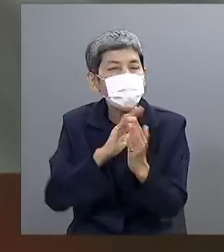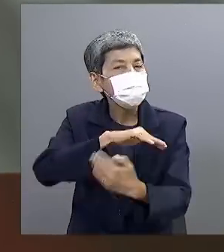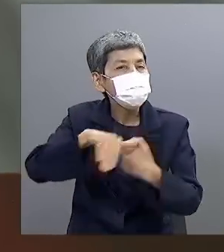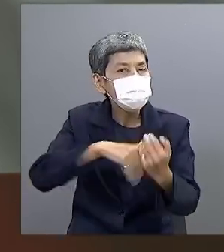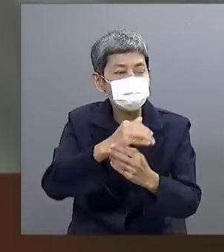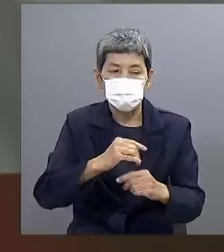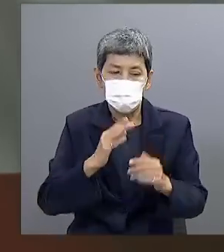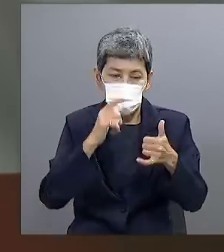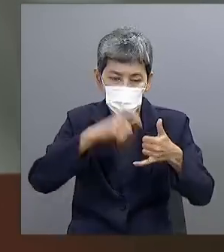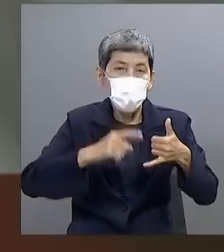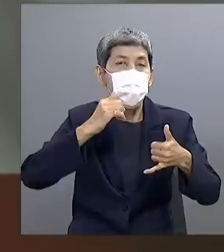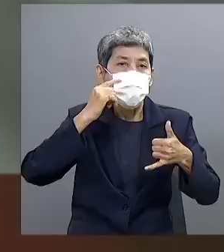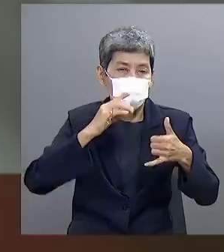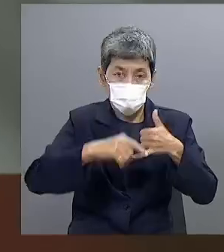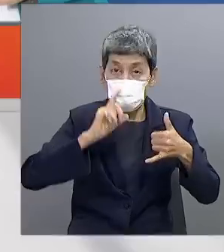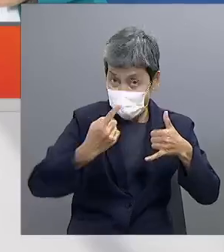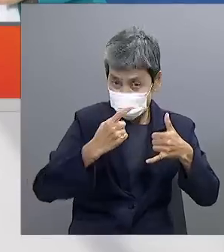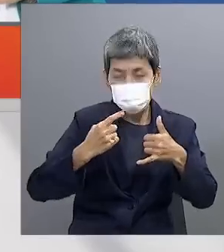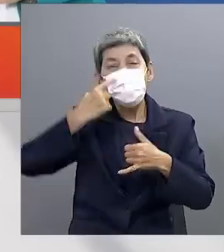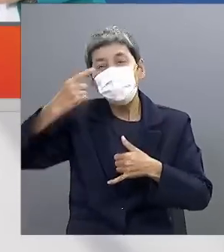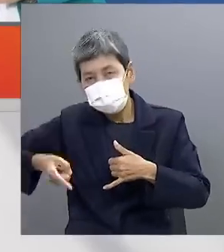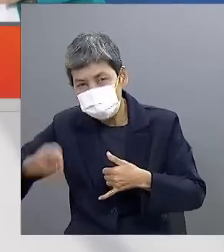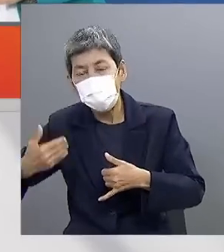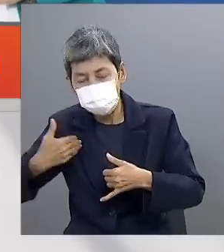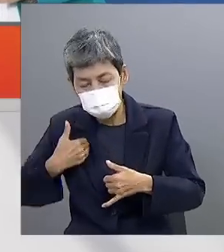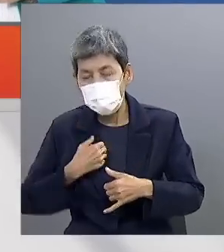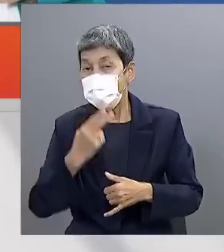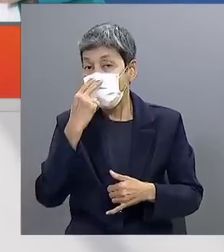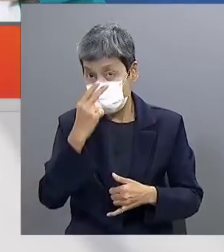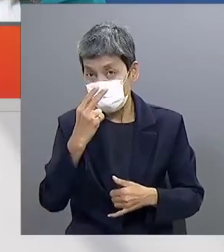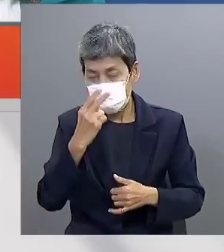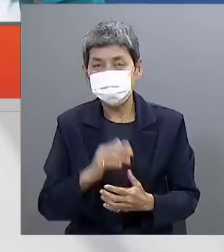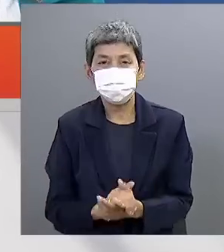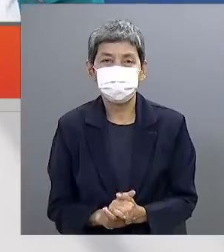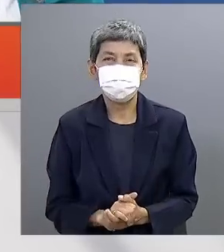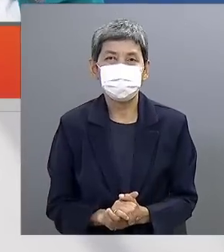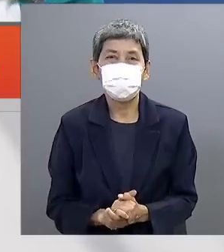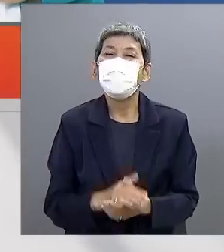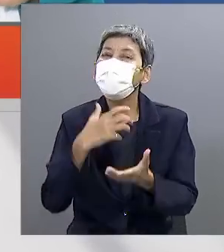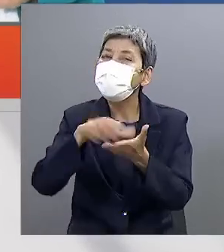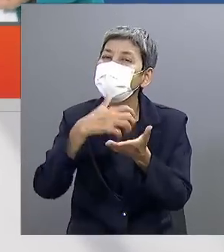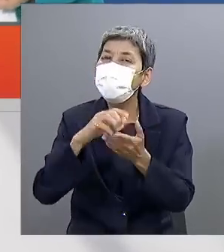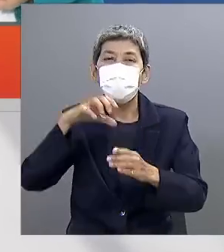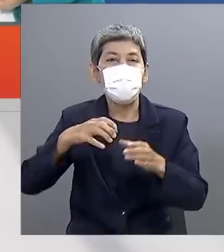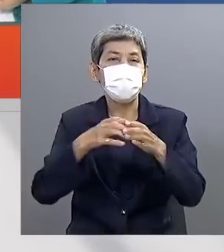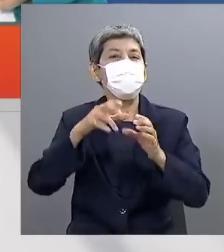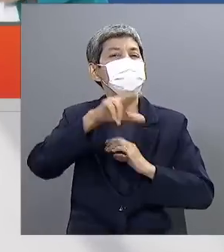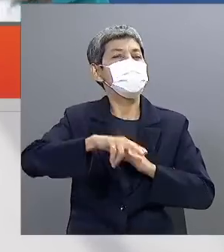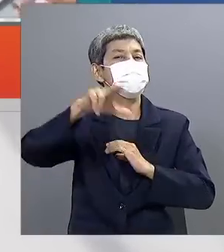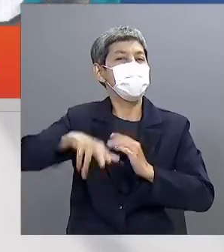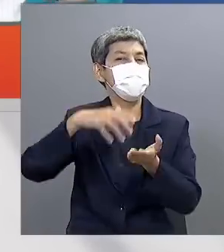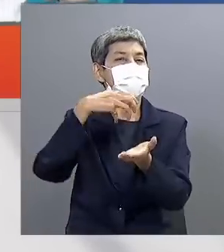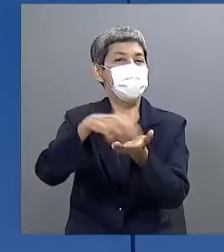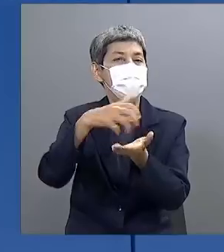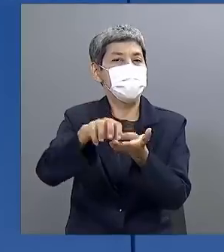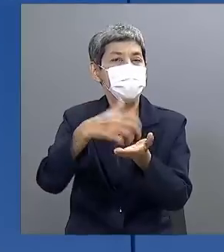าเก่าแล้วก็แชมป์เดิมค่ะติดตามรายละเอียดกับคุณยานีไหว้ครูรายงานสดจากพรรคเพื่อไทยค่ะ ค่ะ